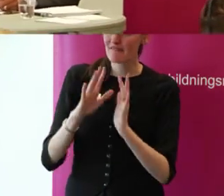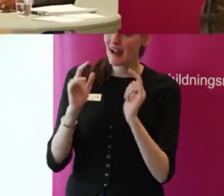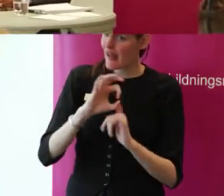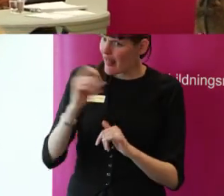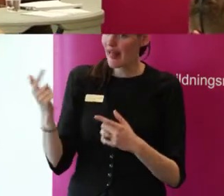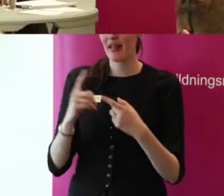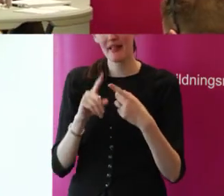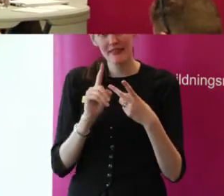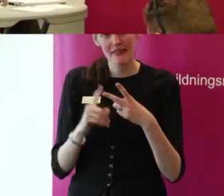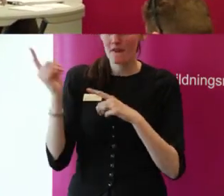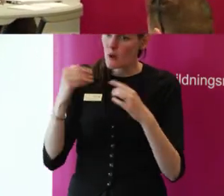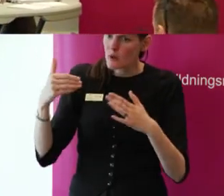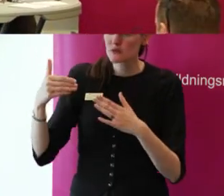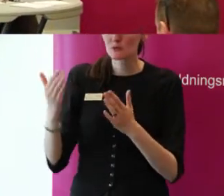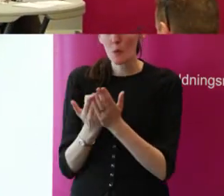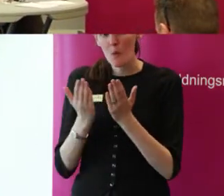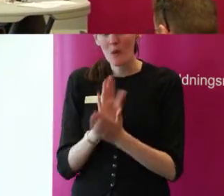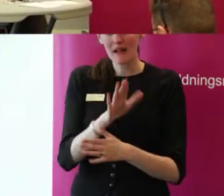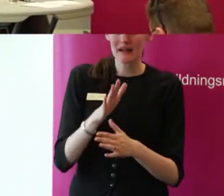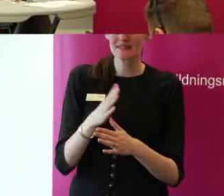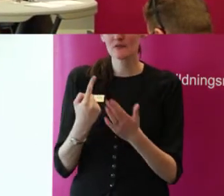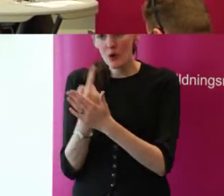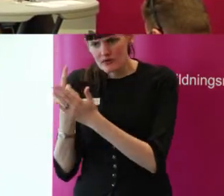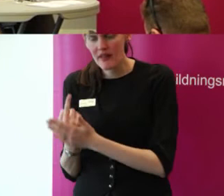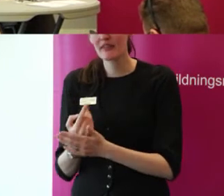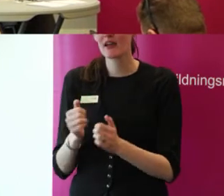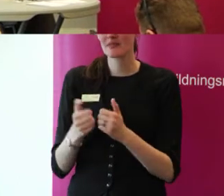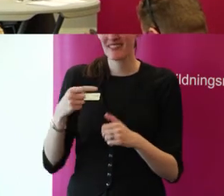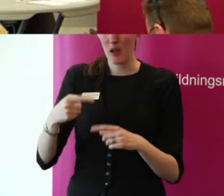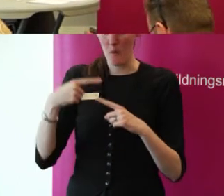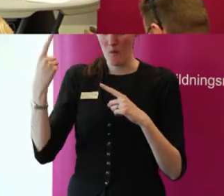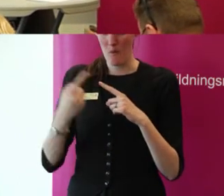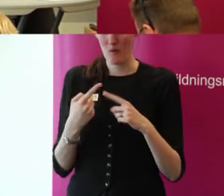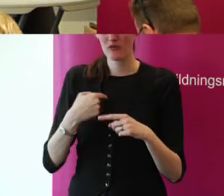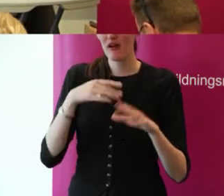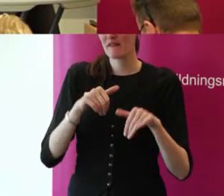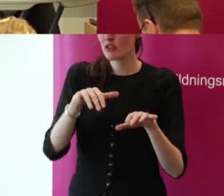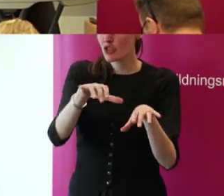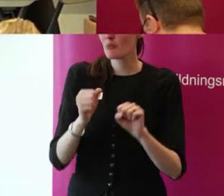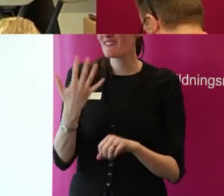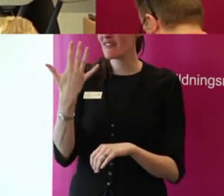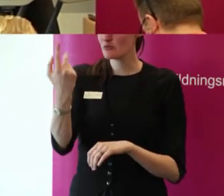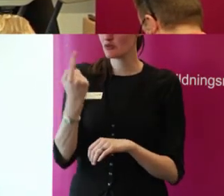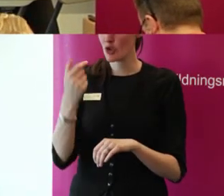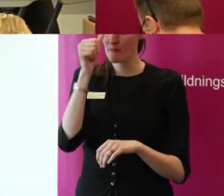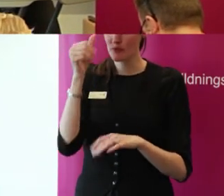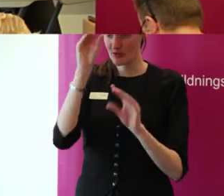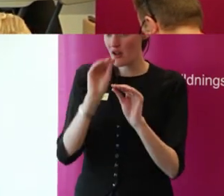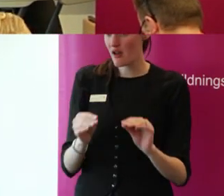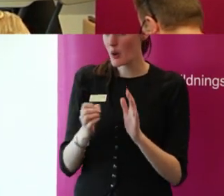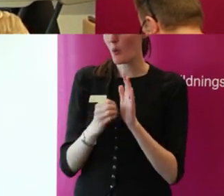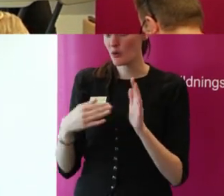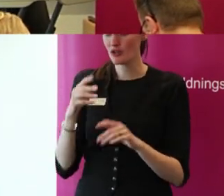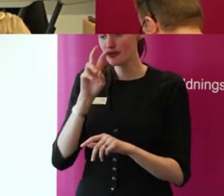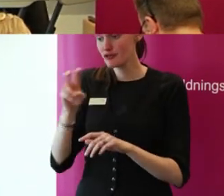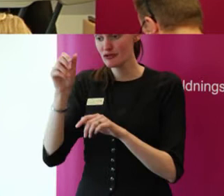är folkhögskolans förutsättningar. Under det gångna året så har jag tagit emot 5 gymnasielärare. Eftersom gymnasieskolan skär